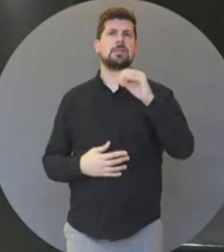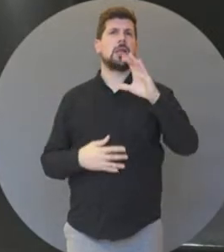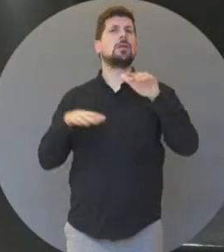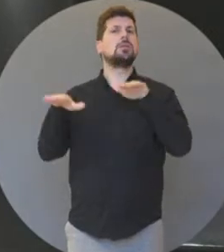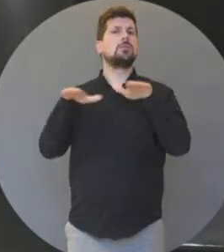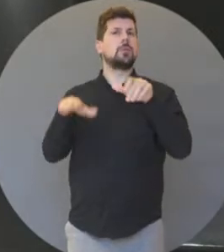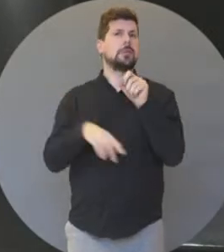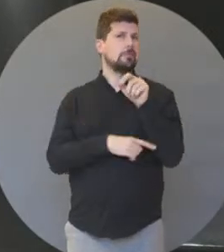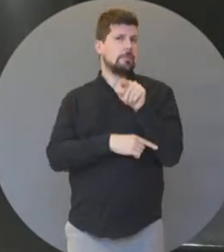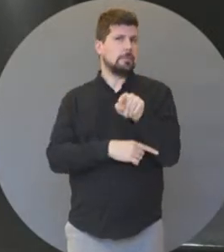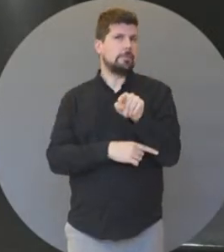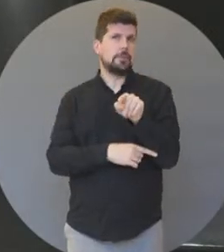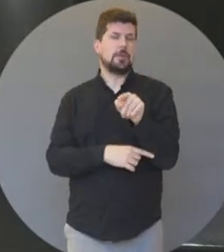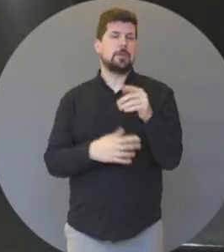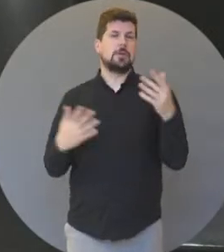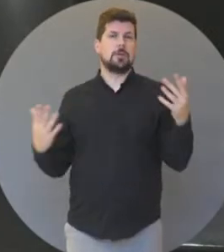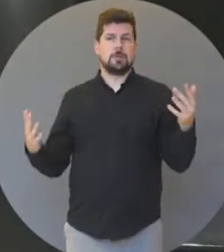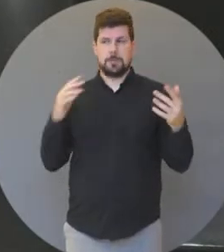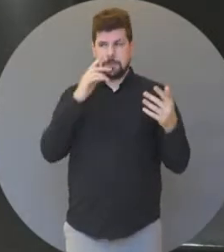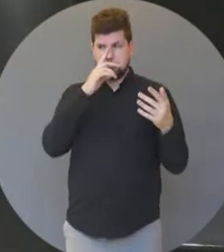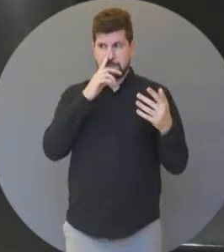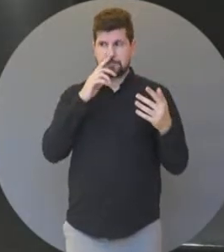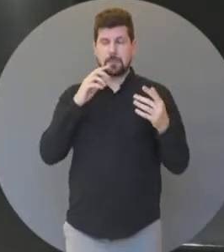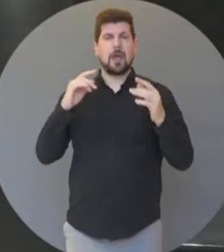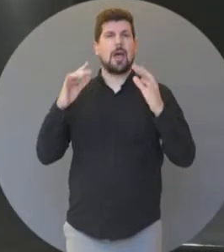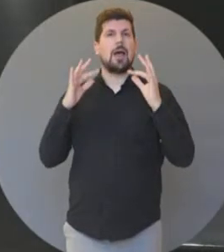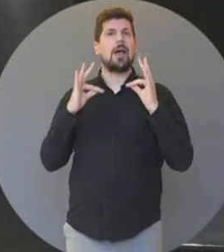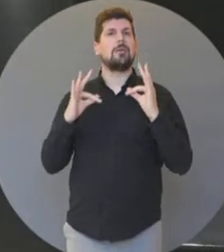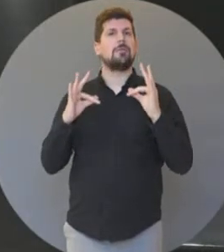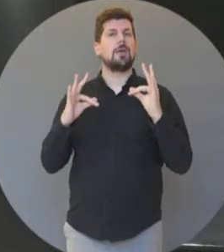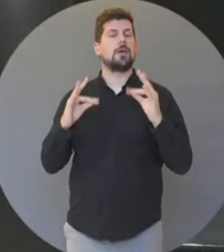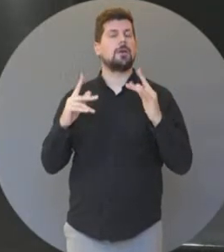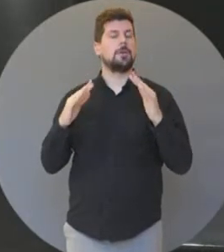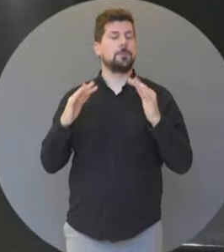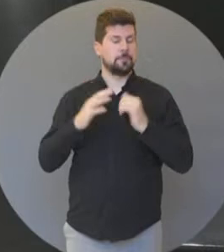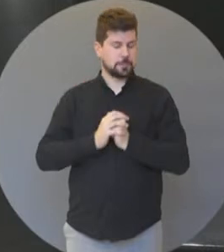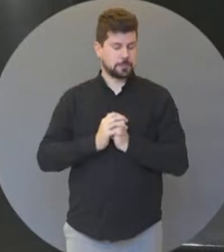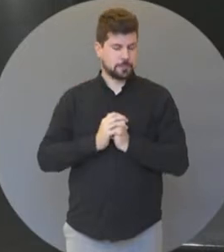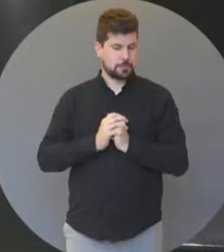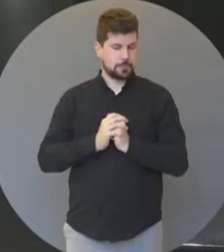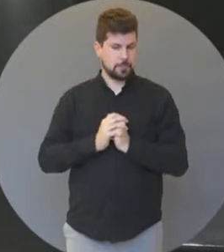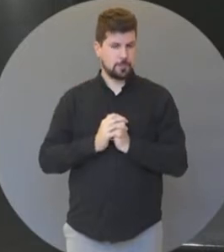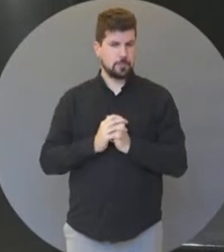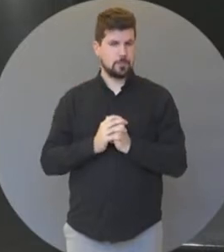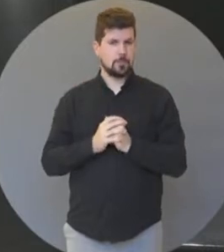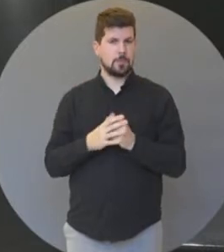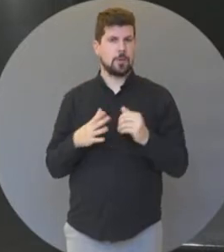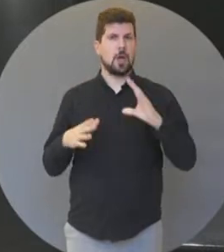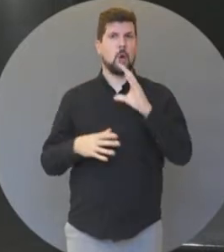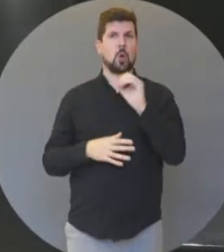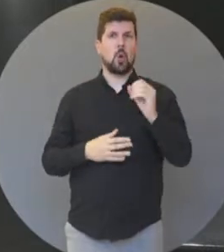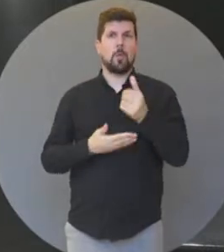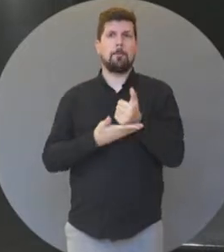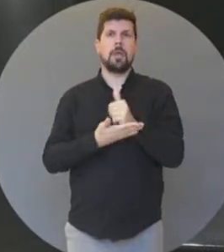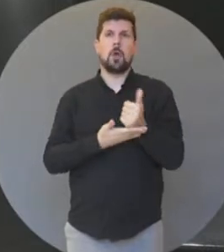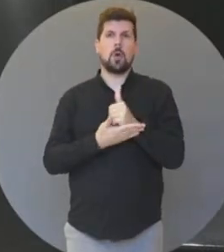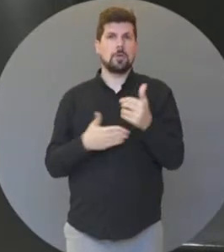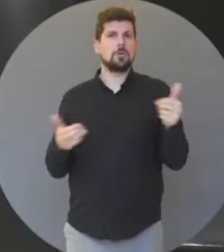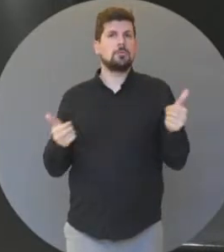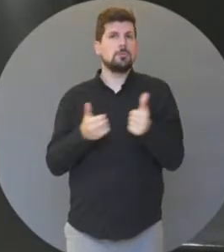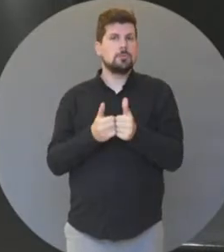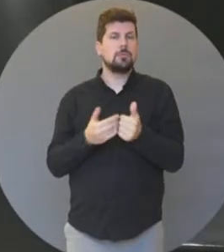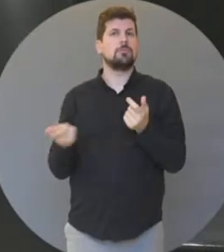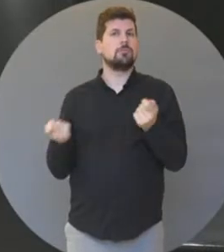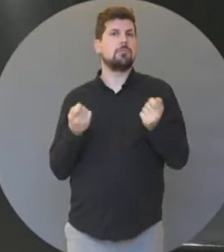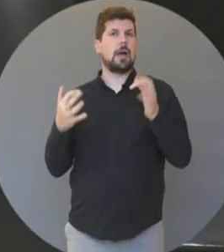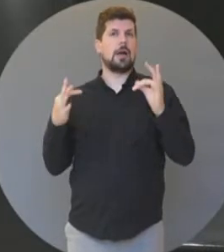et on en discutera mais c'est vrai que sur la partie des du COPIL sur les clics du comité de pilotage sur les clics